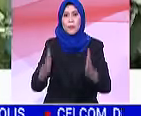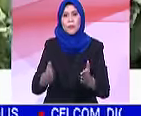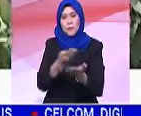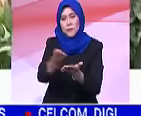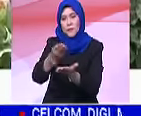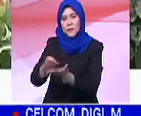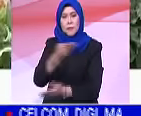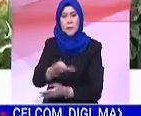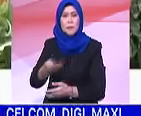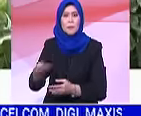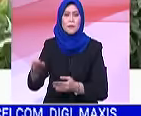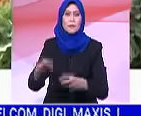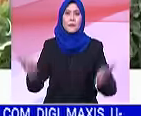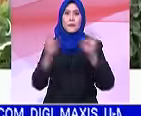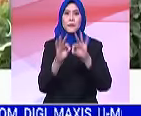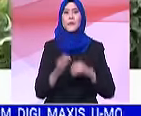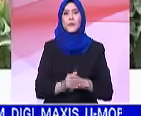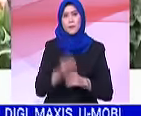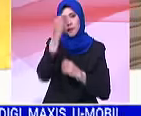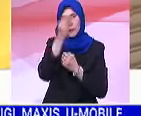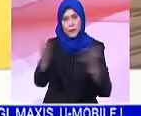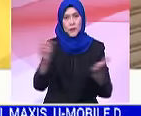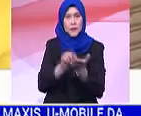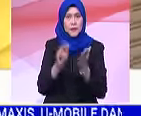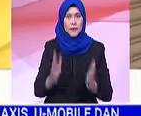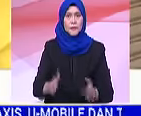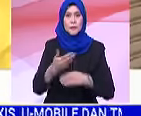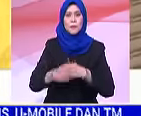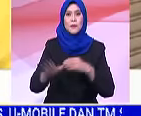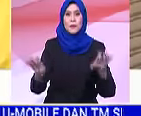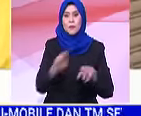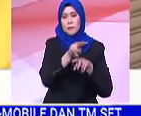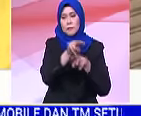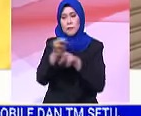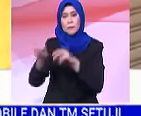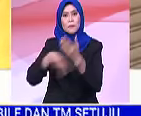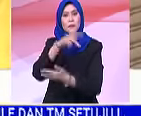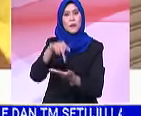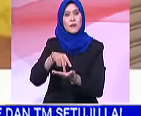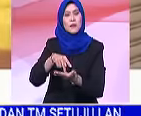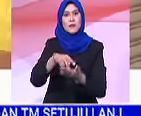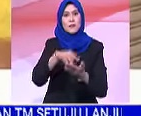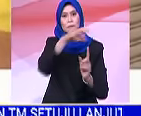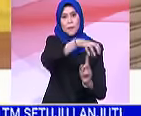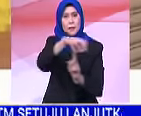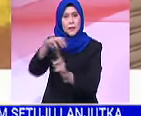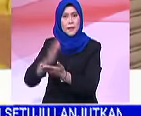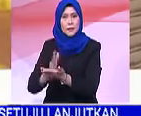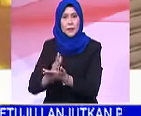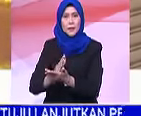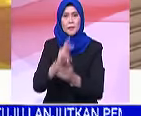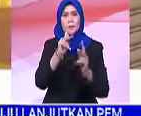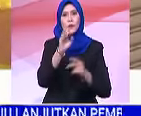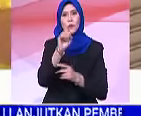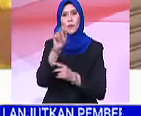membeli barang keperluan. Beliau berkata demikian kepada pemberita selepas membuat tinjauan ke pusat penjaja sementara Kota Sentosa